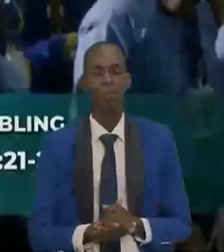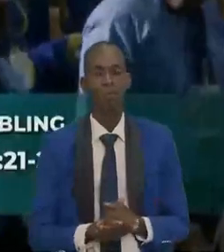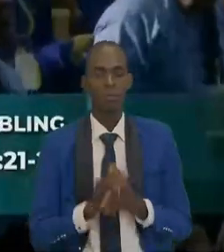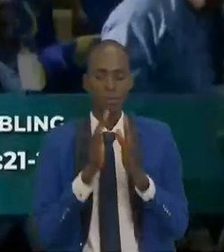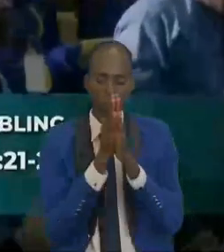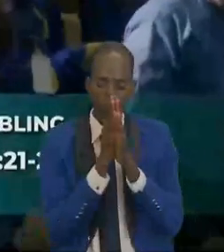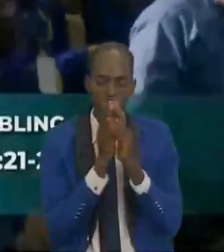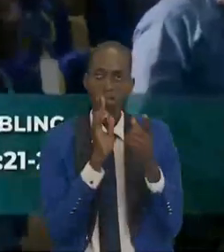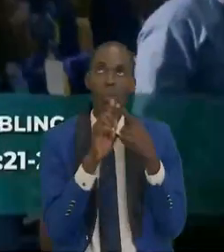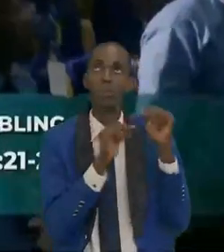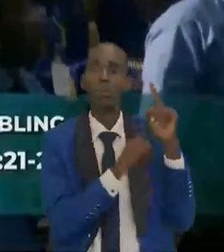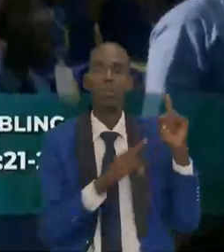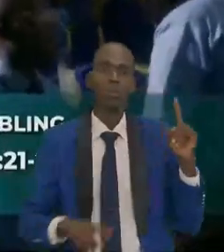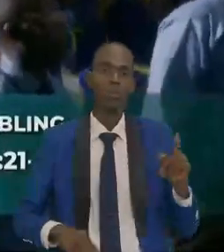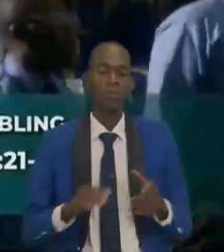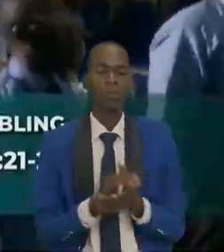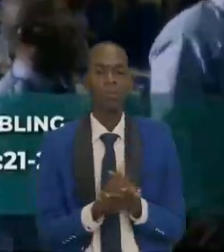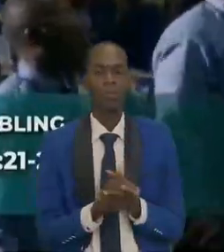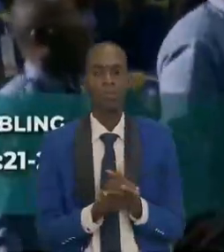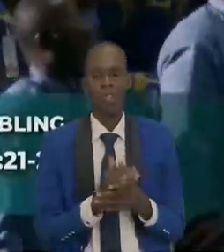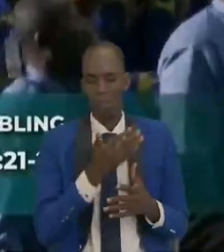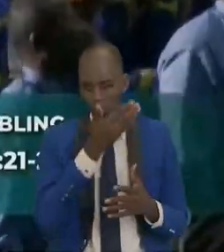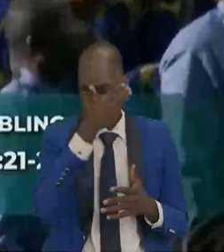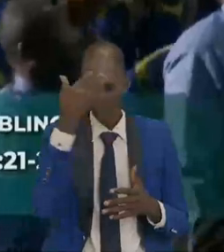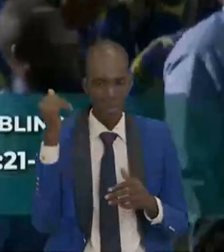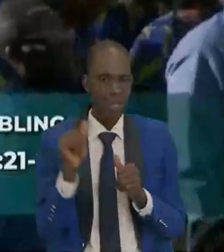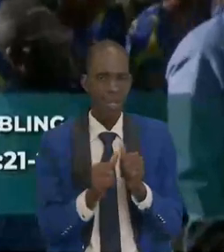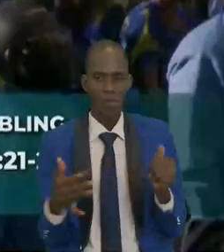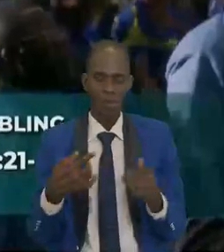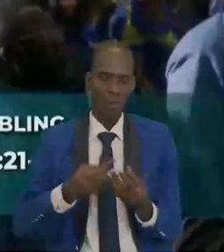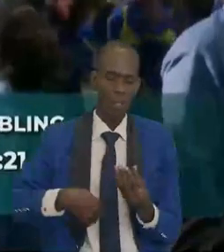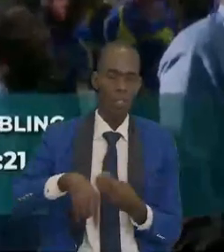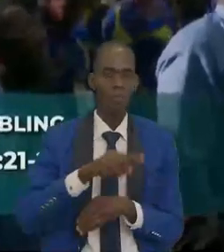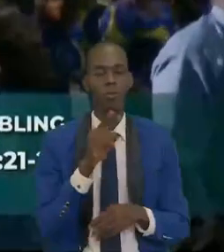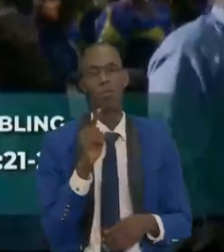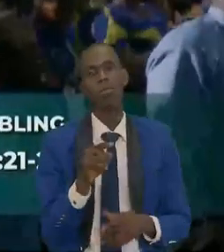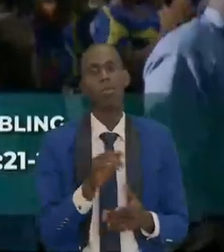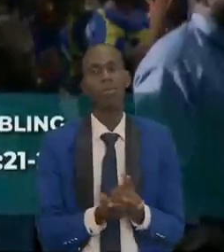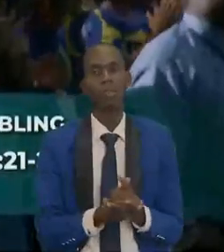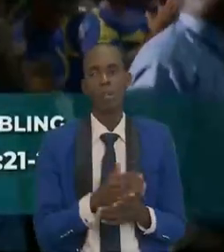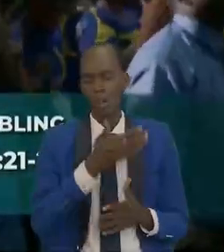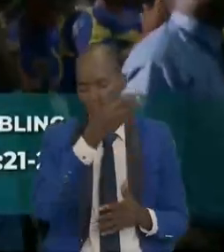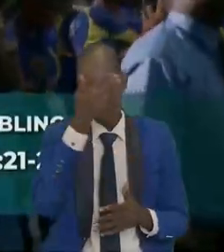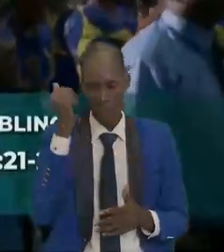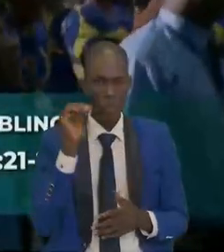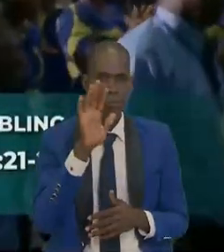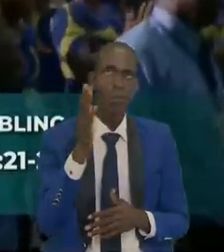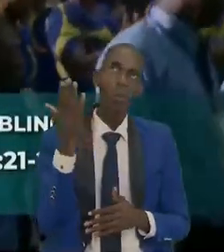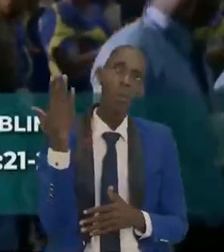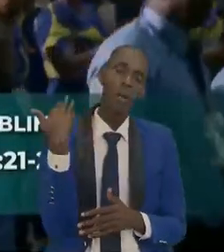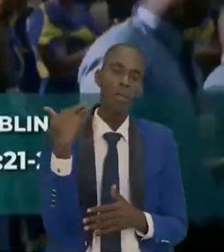Invoque le Seigneur maintenant. Oublie tout ce qui est autour de toi. Oublie ton passé.